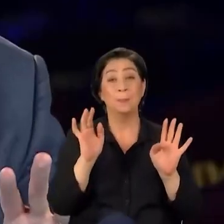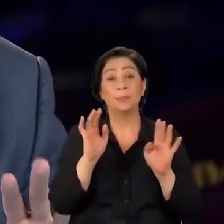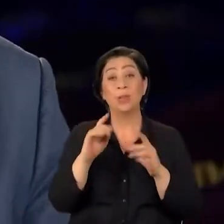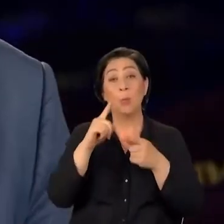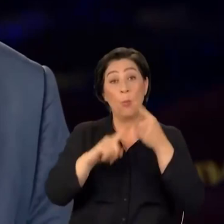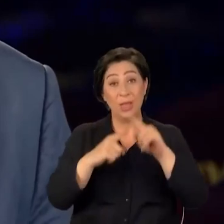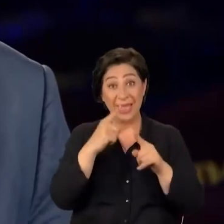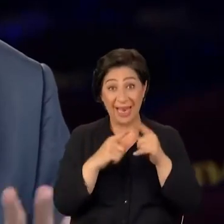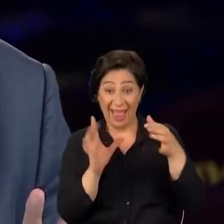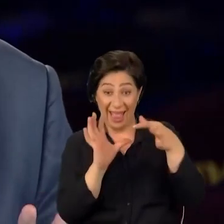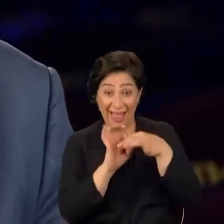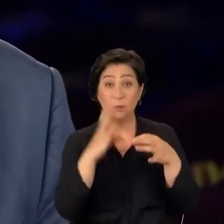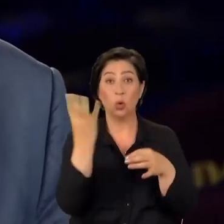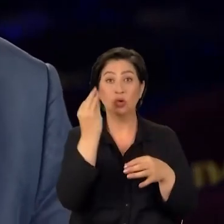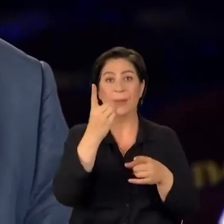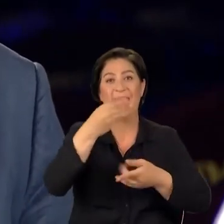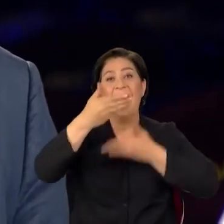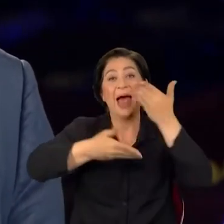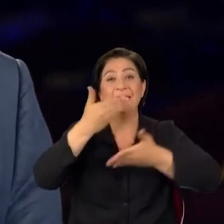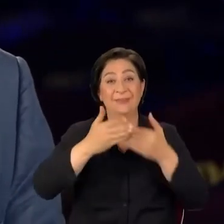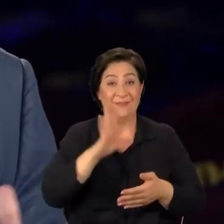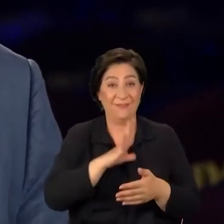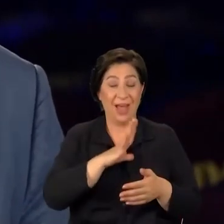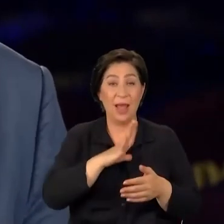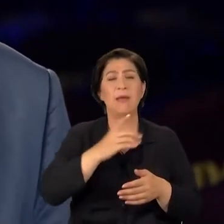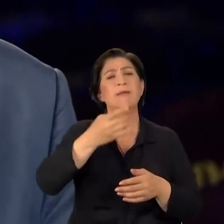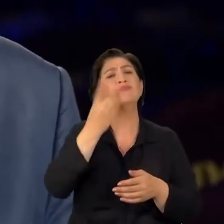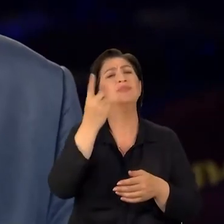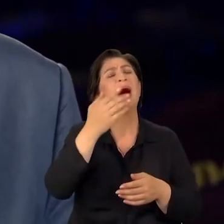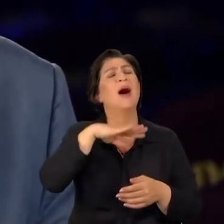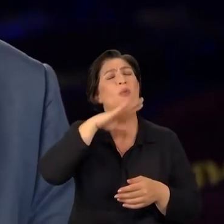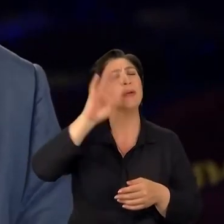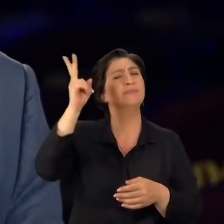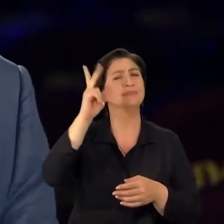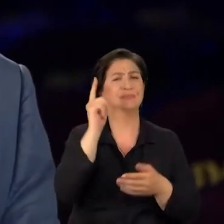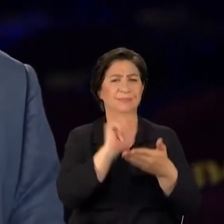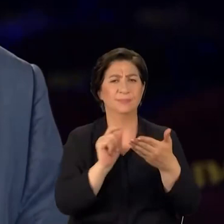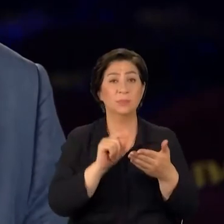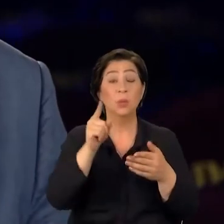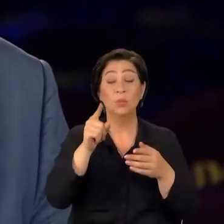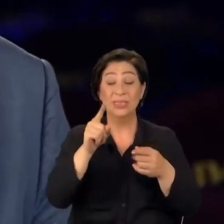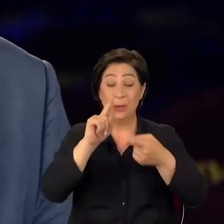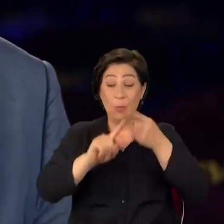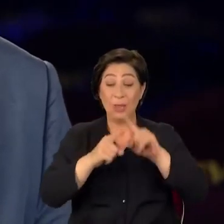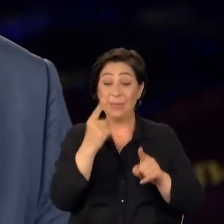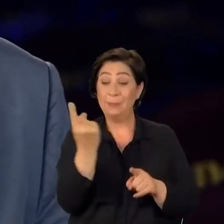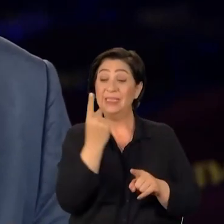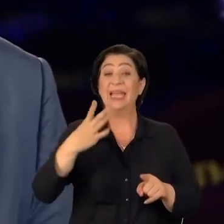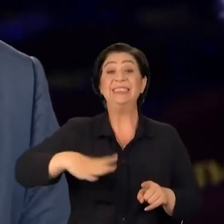çok güzel bir tanım var. Olof Palme'nin tanımı. Ben çok severim bunu, işte eğitimlerde falan da kullanıyorum. O siyaset bir şey istemektir